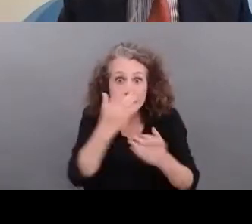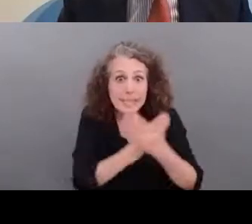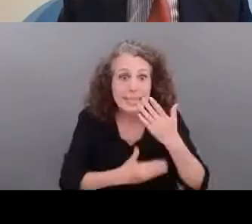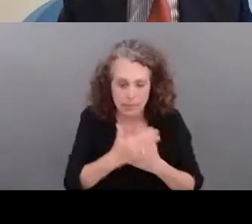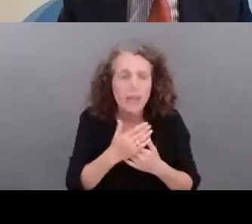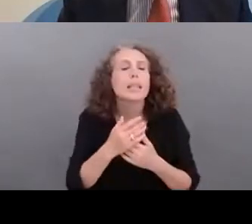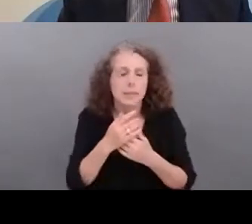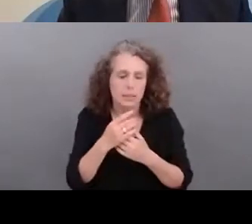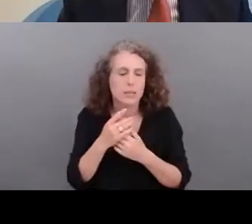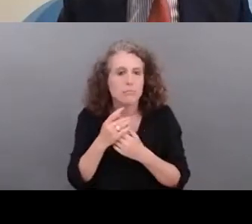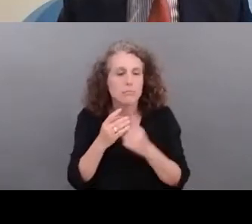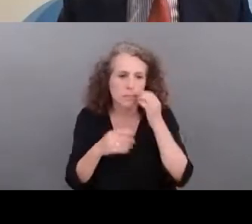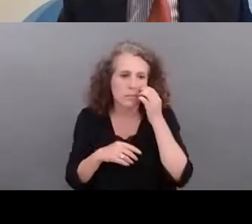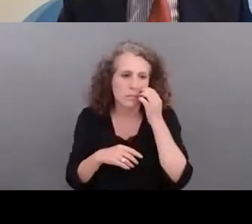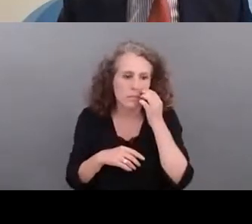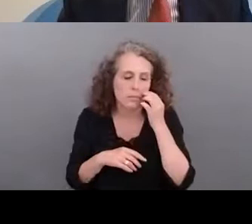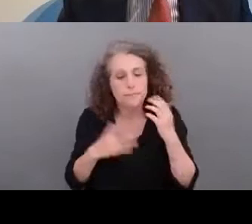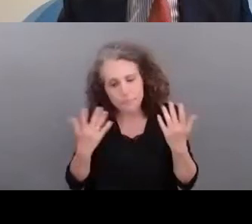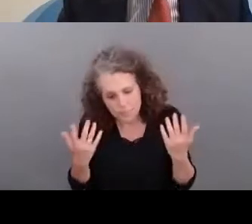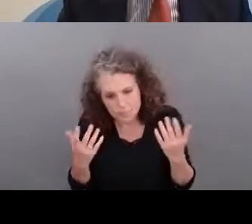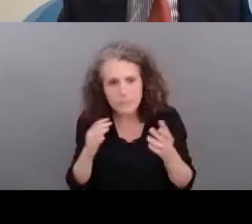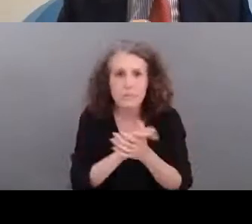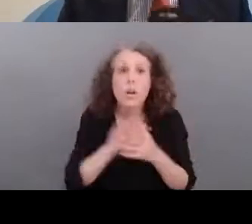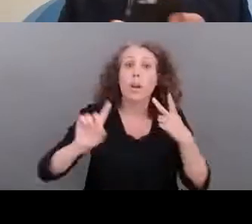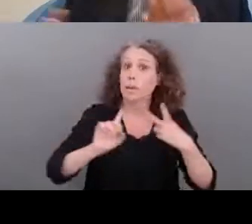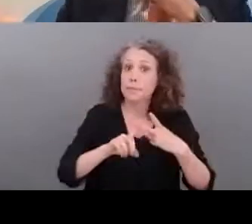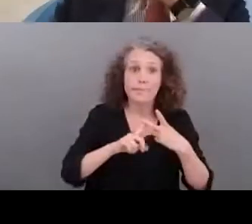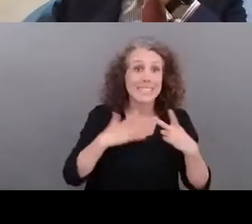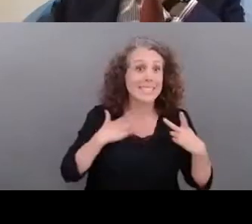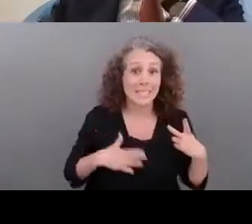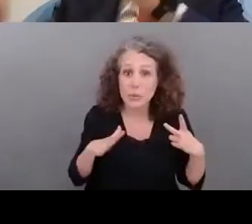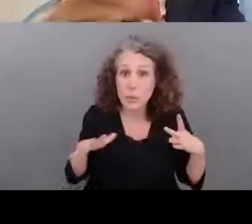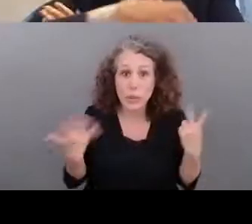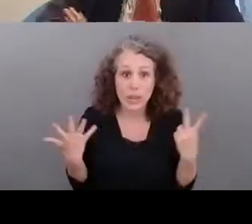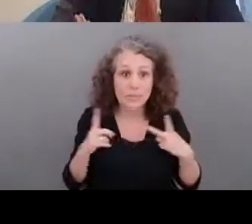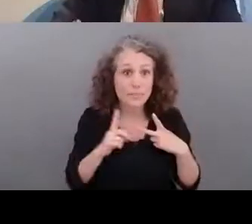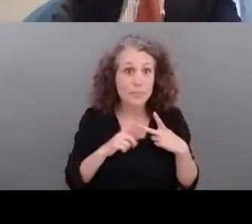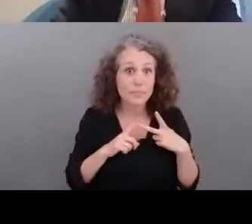handicap qui auraient peut-être été oubliées. Sinon, la deuxième chose à faire,